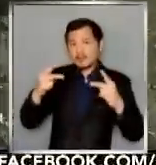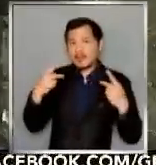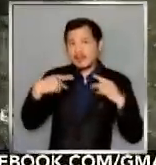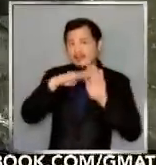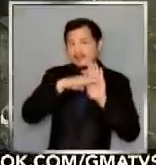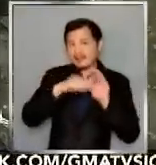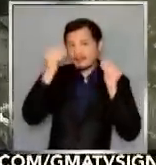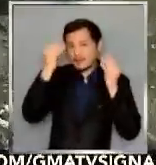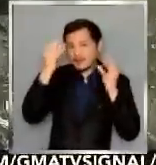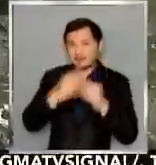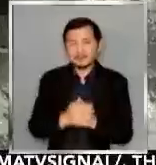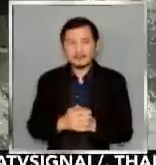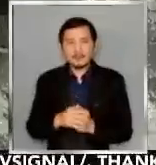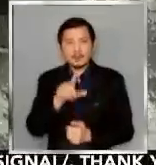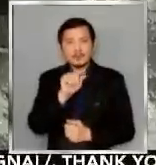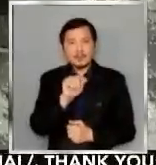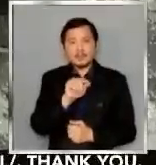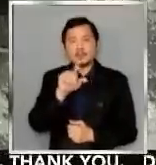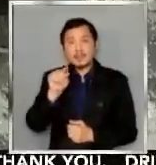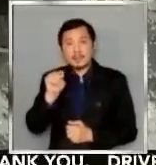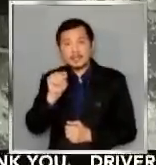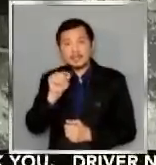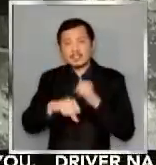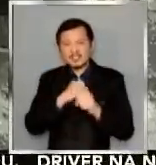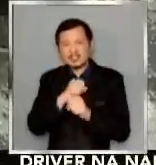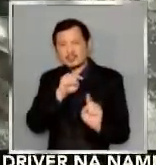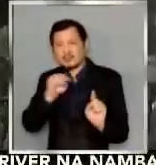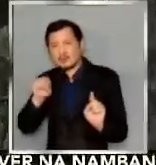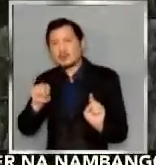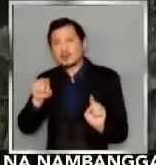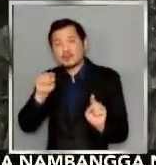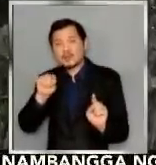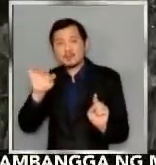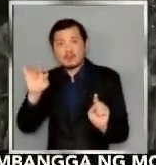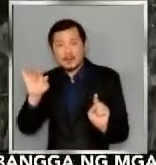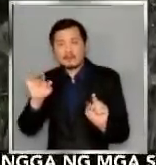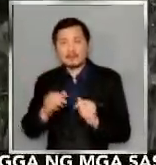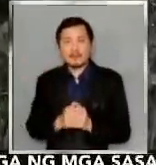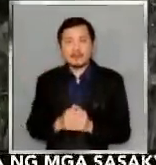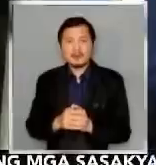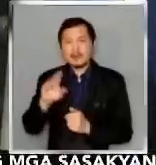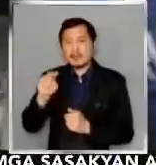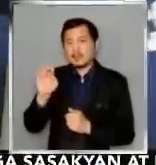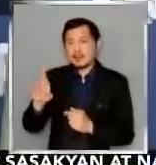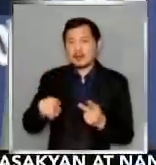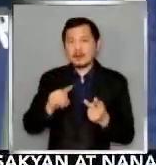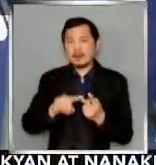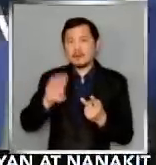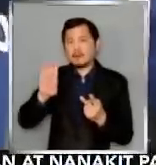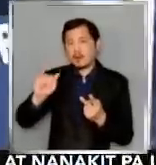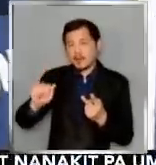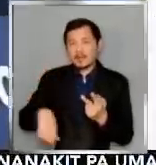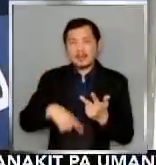2020 hanggang 2025 sa dalawang pinakamataong rehiyon pa lang na NCR at Calabarzon, nasa